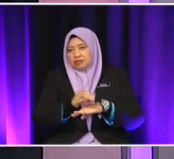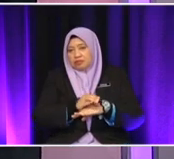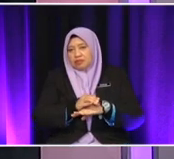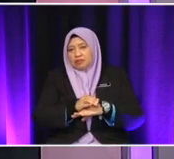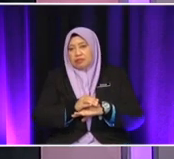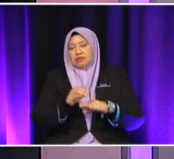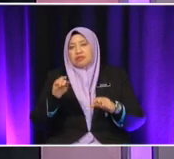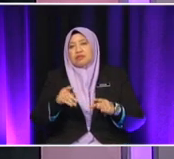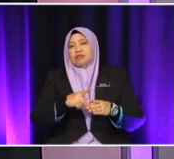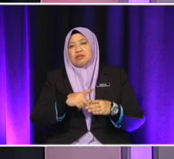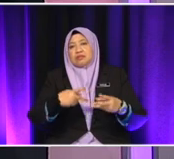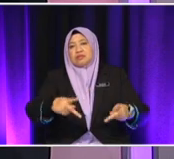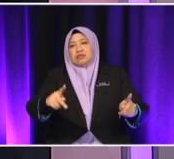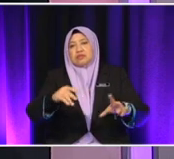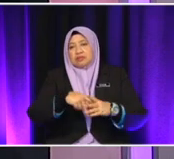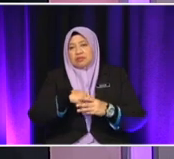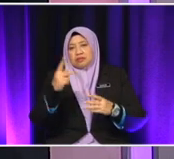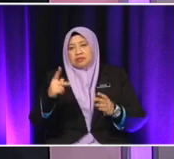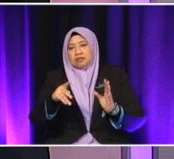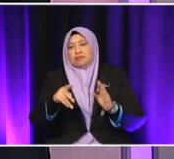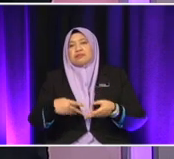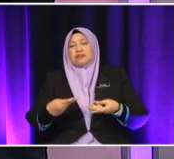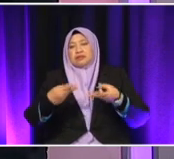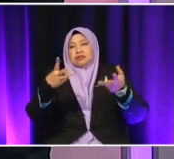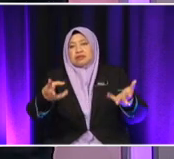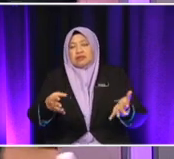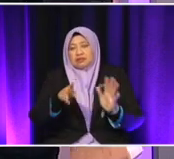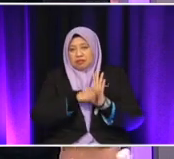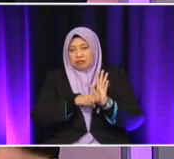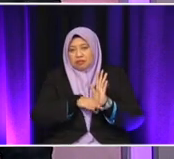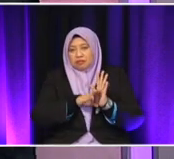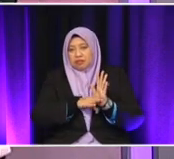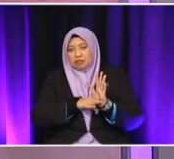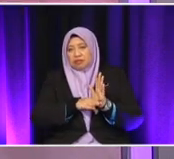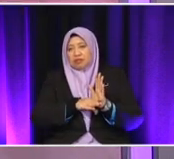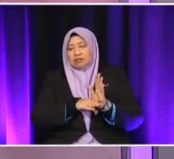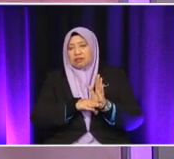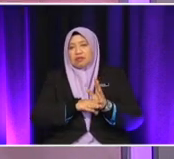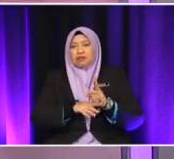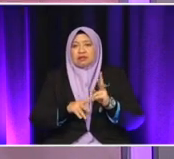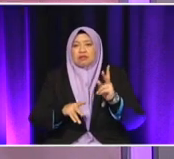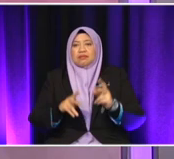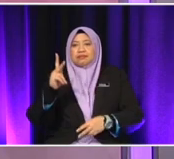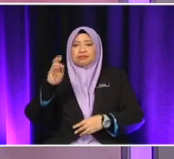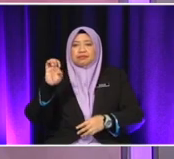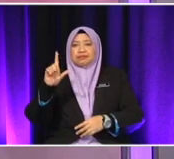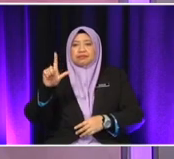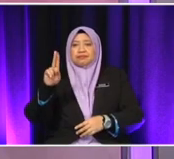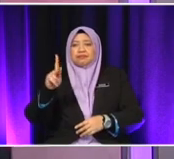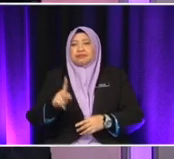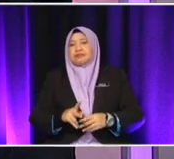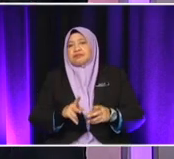pengeluaran menyebabkan penawaran berkurang Siapa yang berlaku kalau penawaran akan beralih